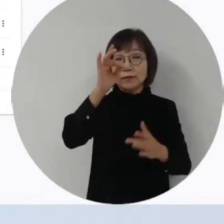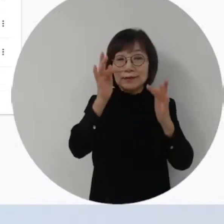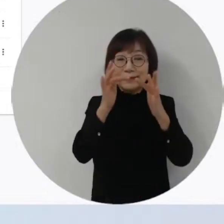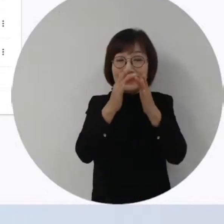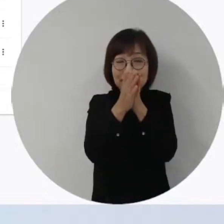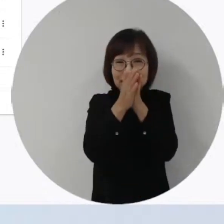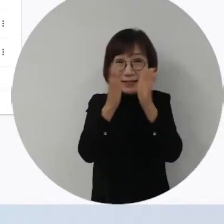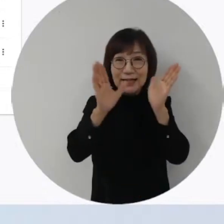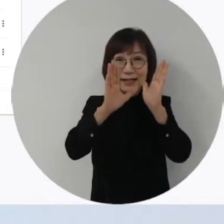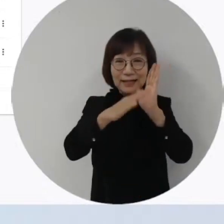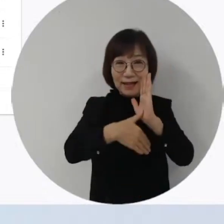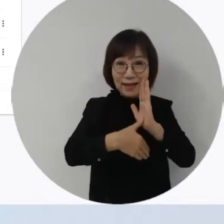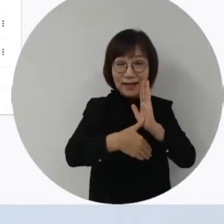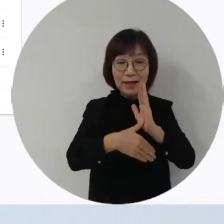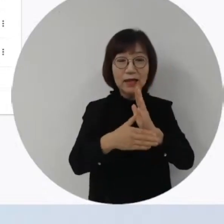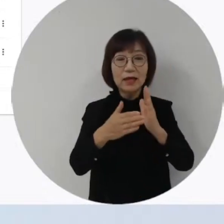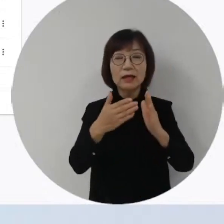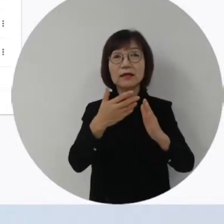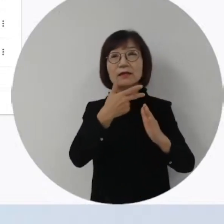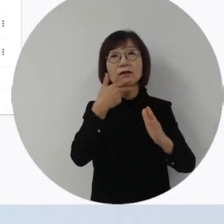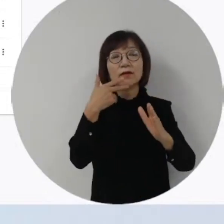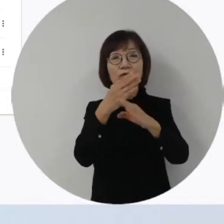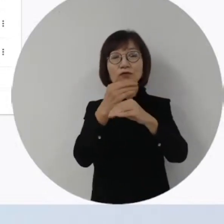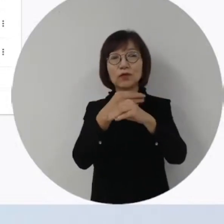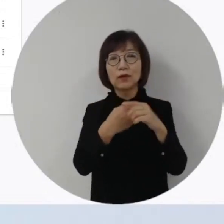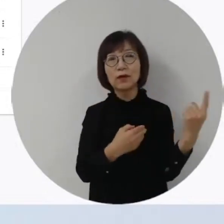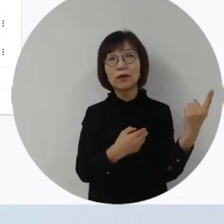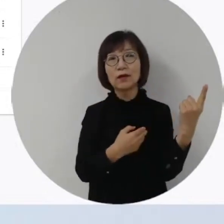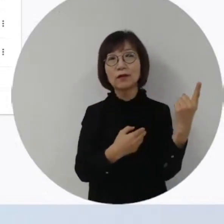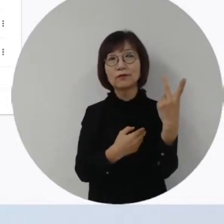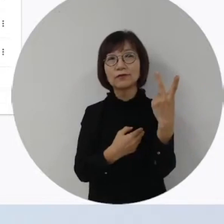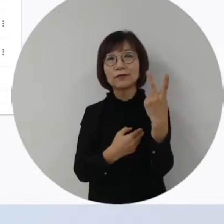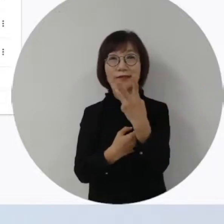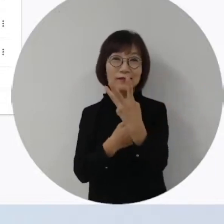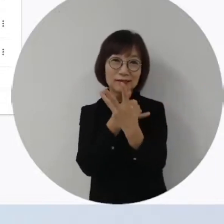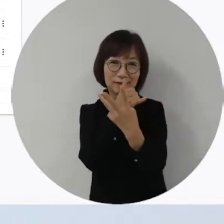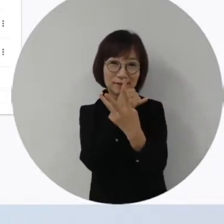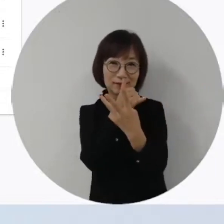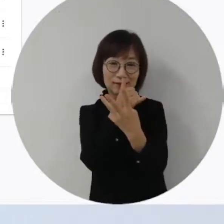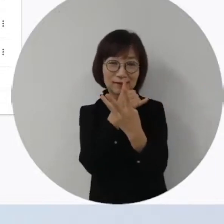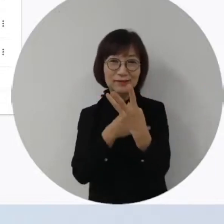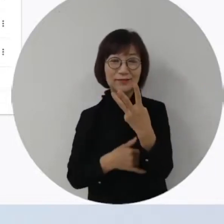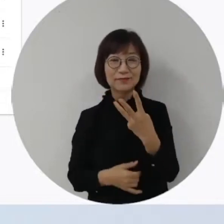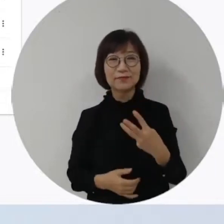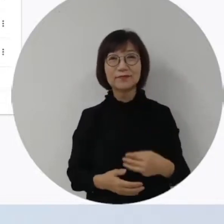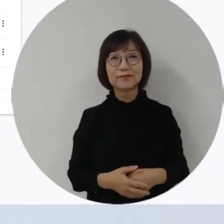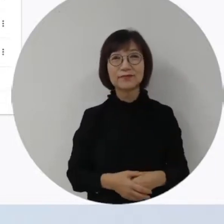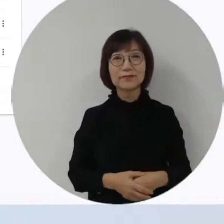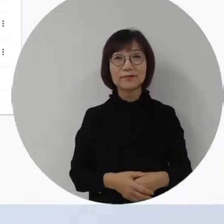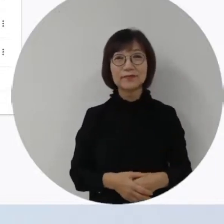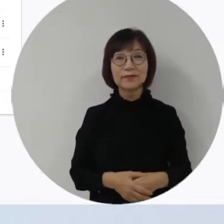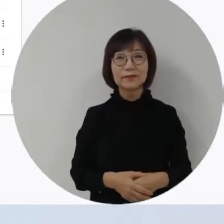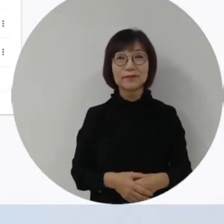크롬 브라우저 X 창 닫기 버튼 눌러서 크롬 브라우저를 닫아주시고요.